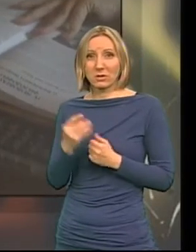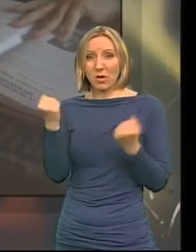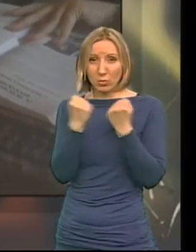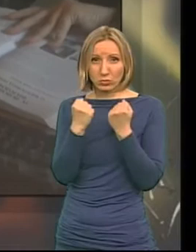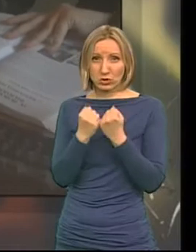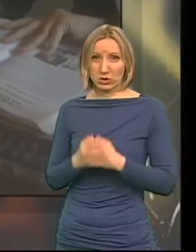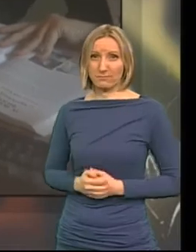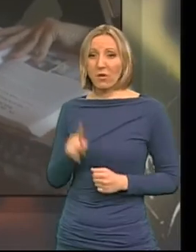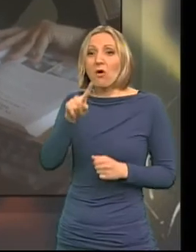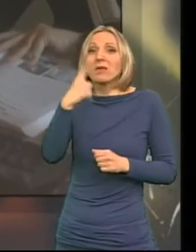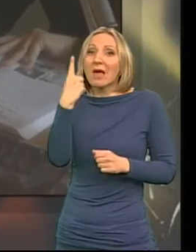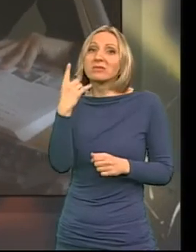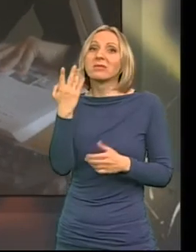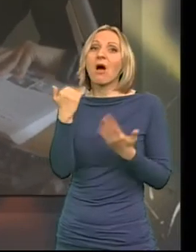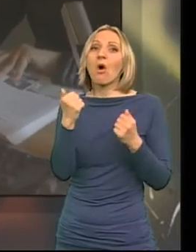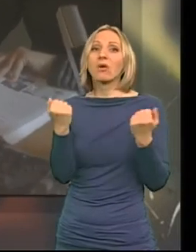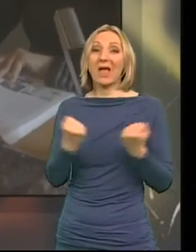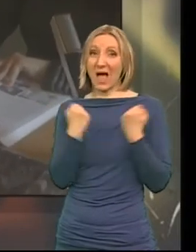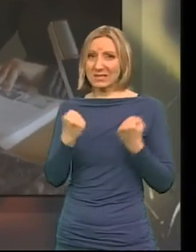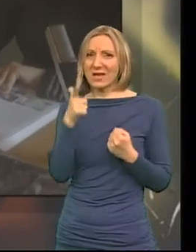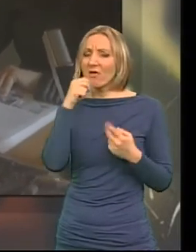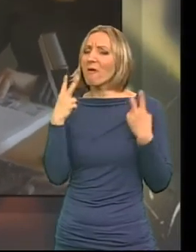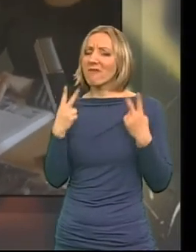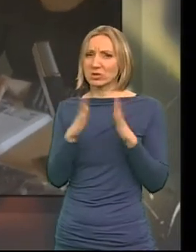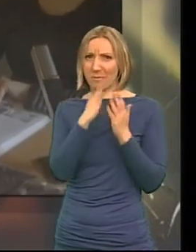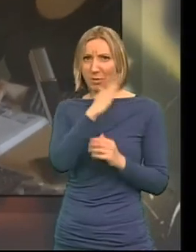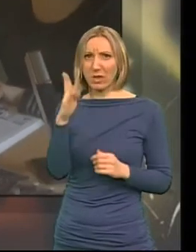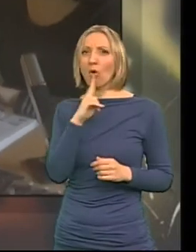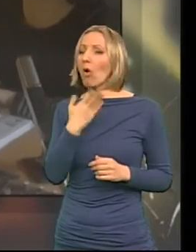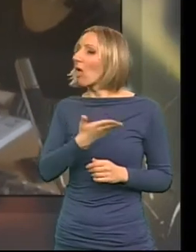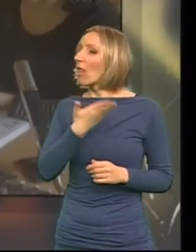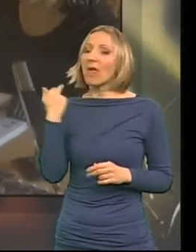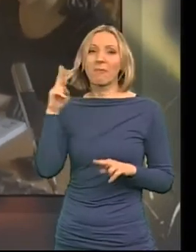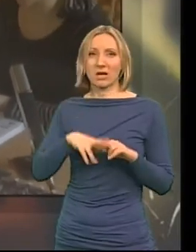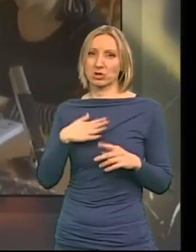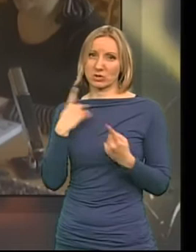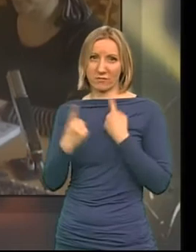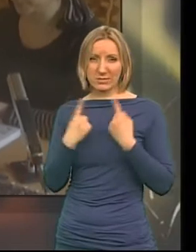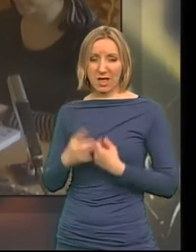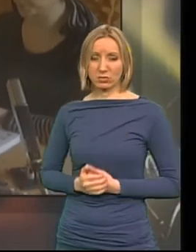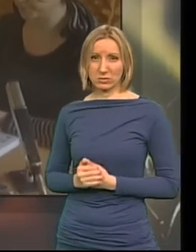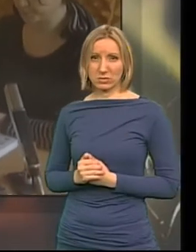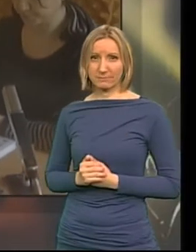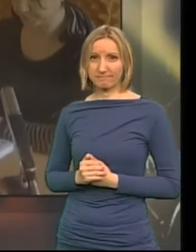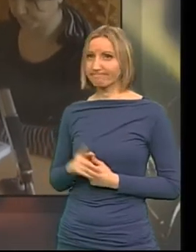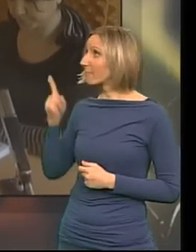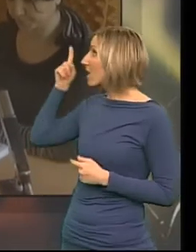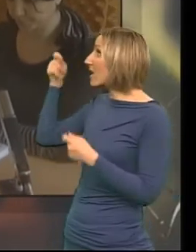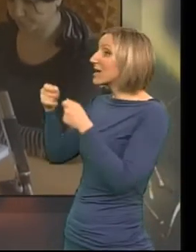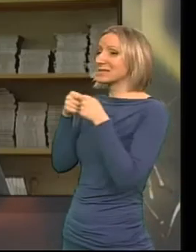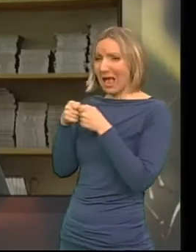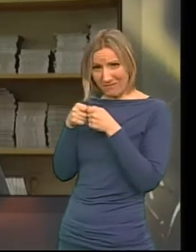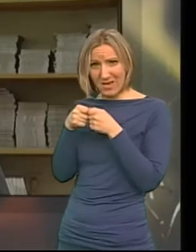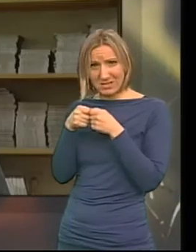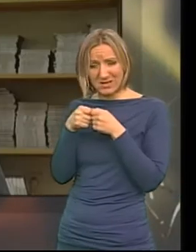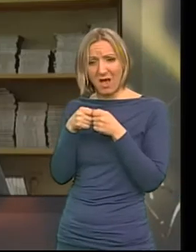uče. Ovo je samo jedna od akcija veoma važne biblioteke koja još uvek nema rešen svoj status. Pri Savezu biblioteka